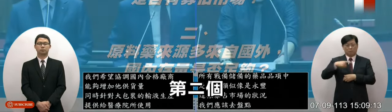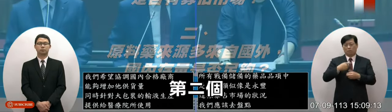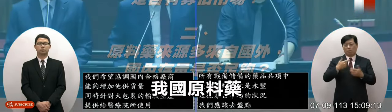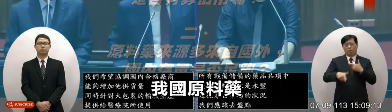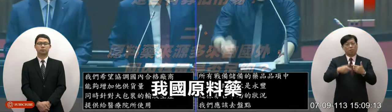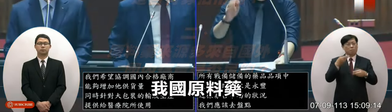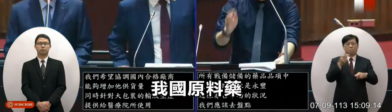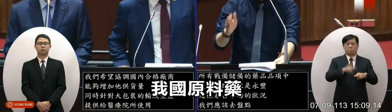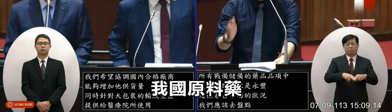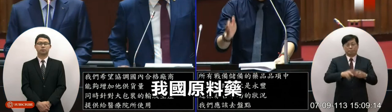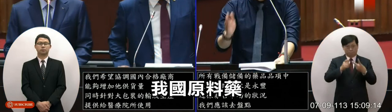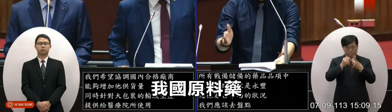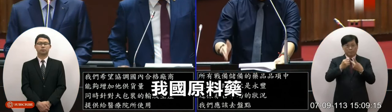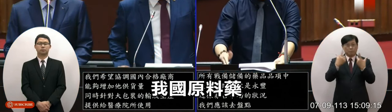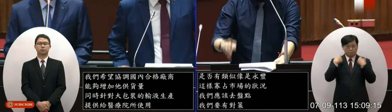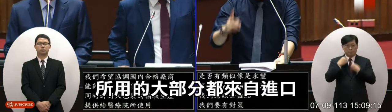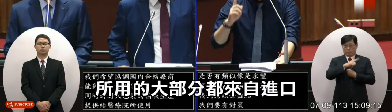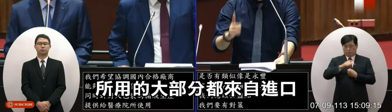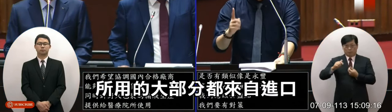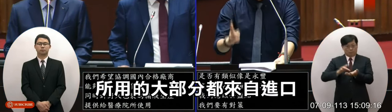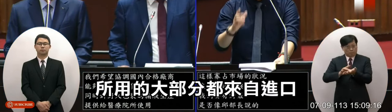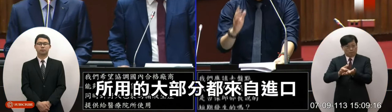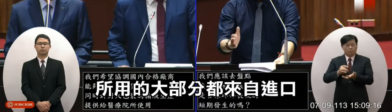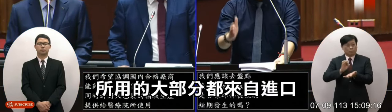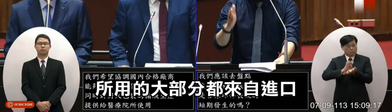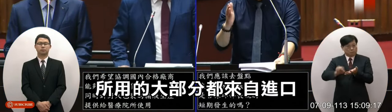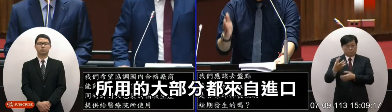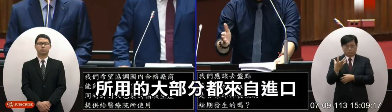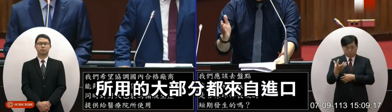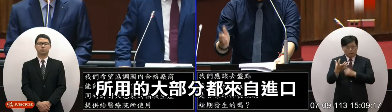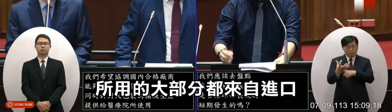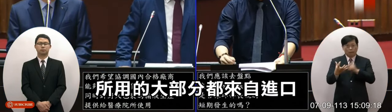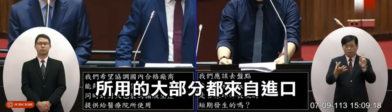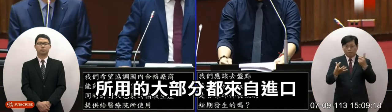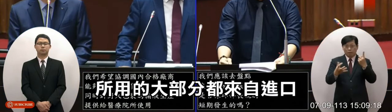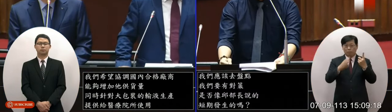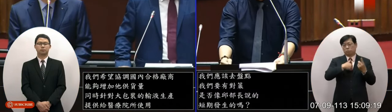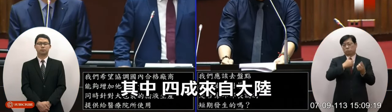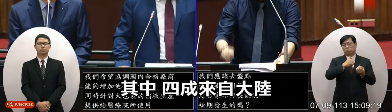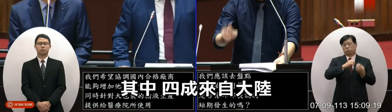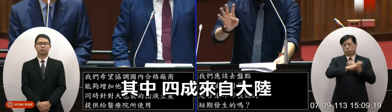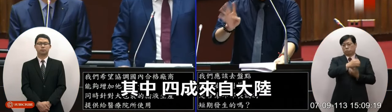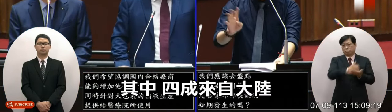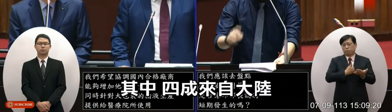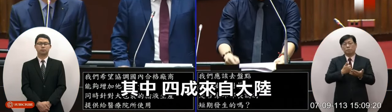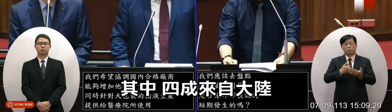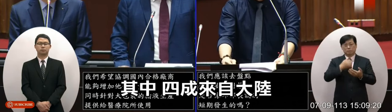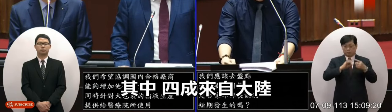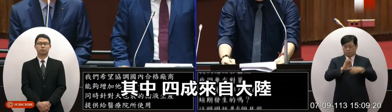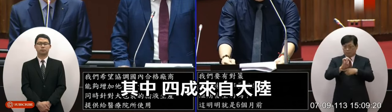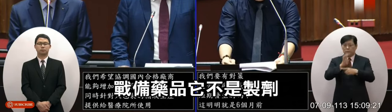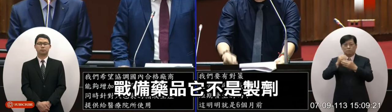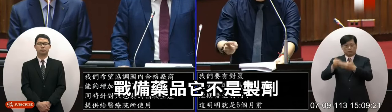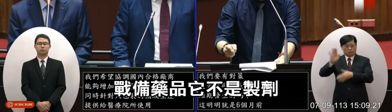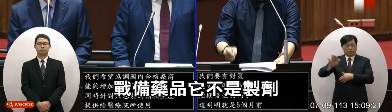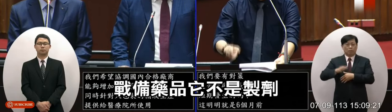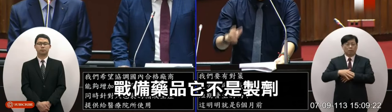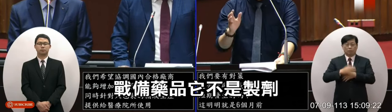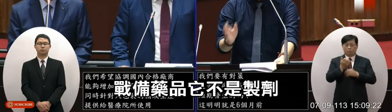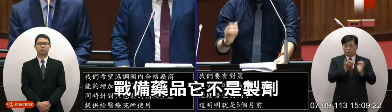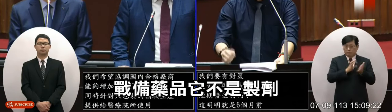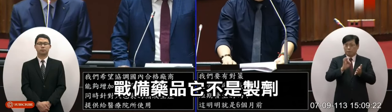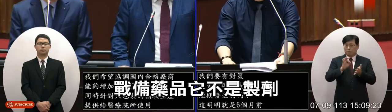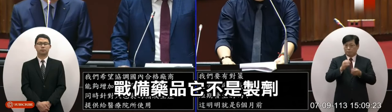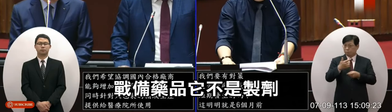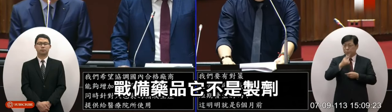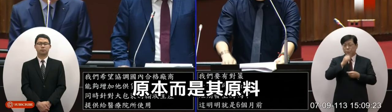二个，我国原料药所用的大部分都来自进口，其中40%来自大陆。战备药品它